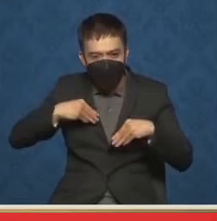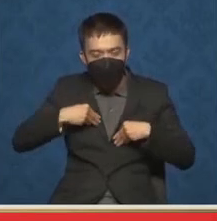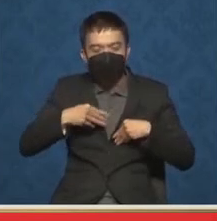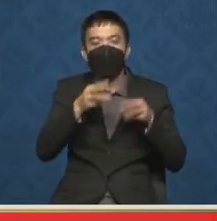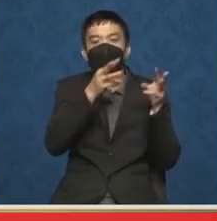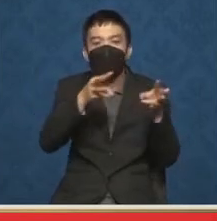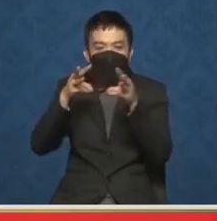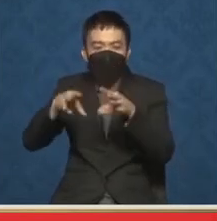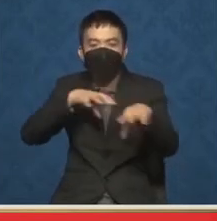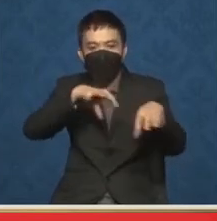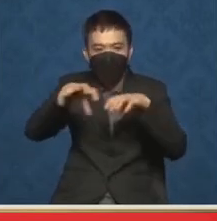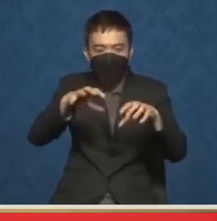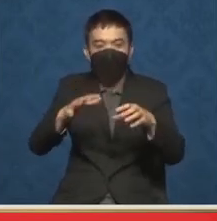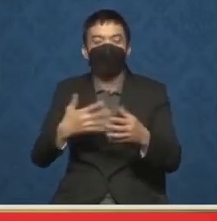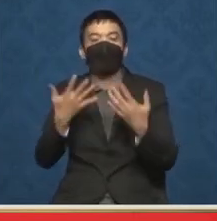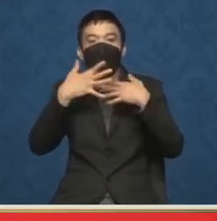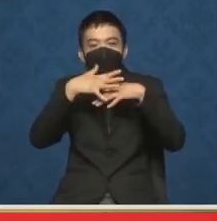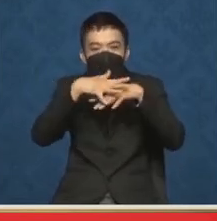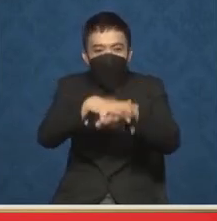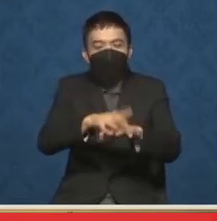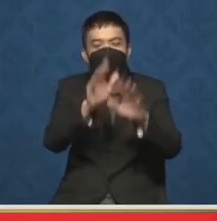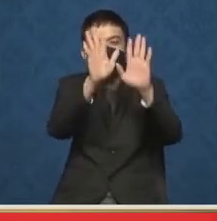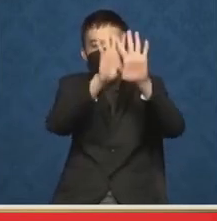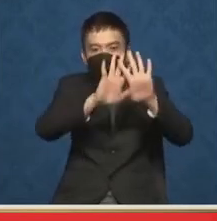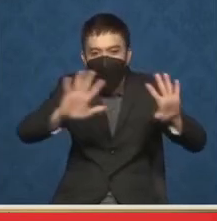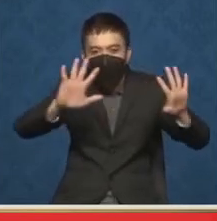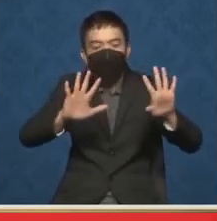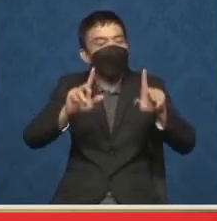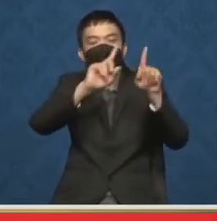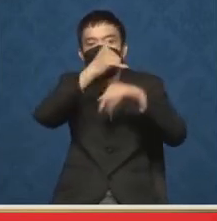การที่จะร่วมมือกับอาเซีนและกับนานาชาติ